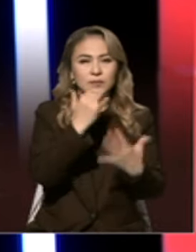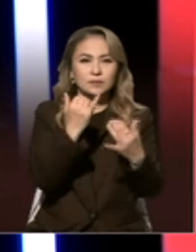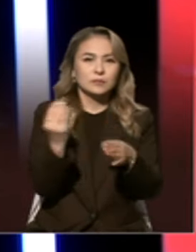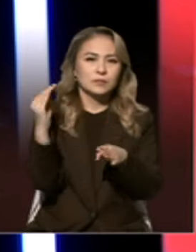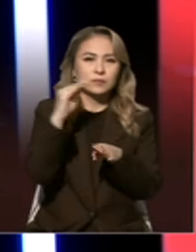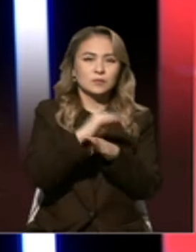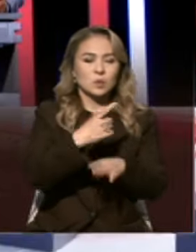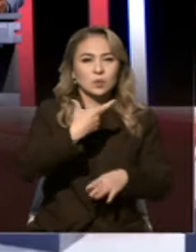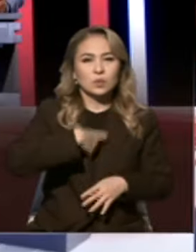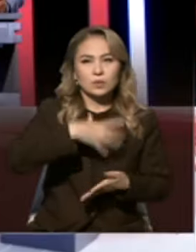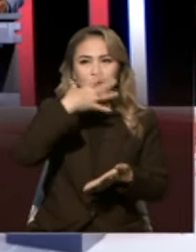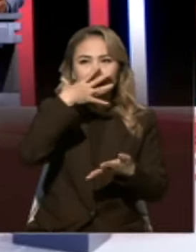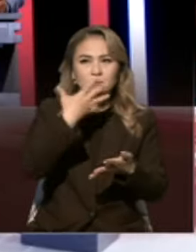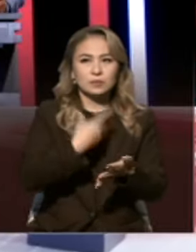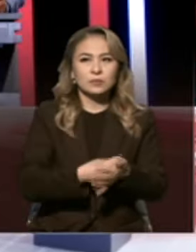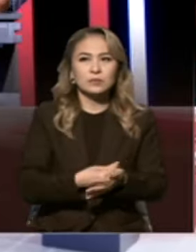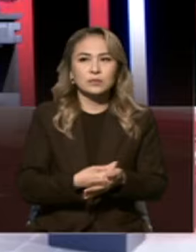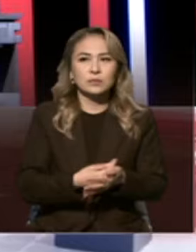да сол өзіміздің